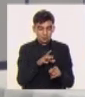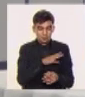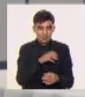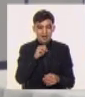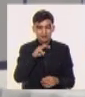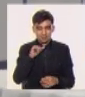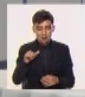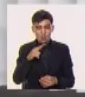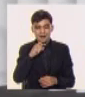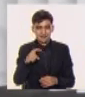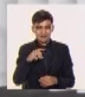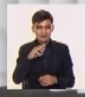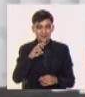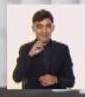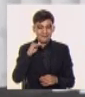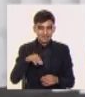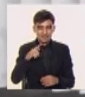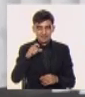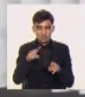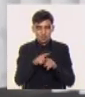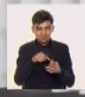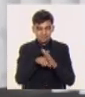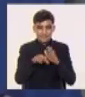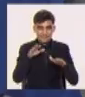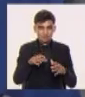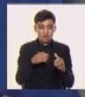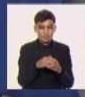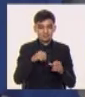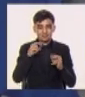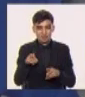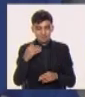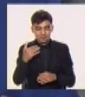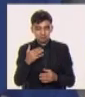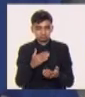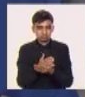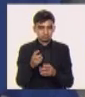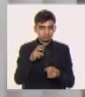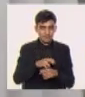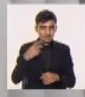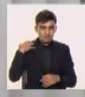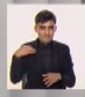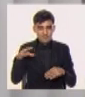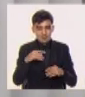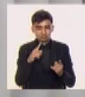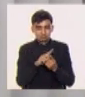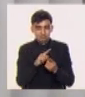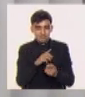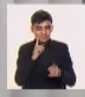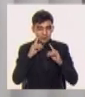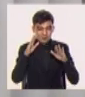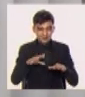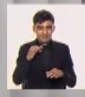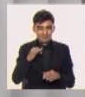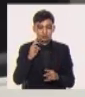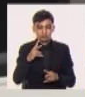Атырау мұнай-газ университетінде шетелдік және отандық мұнай компаниялары өкілдерімен жергілікті басшылар кездесті. Мақсат өндіріс саласын жан-жақты